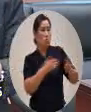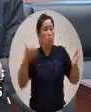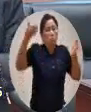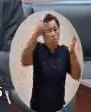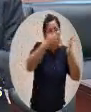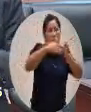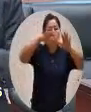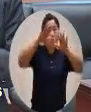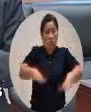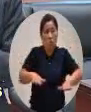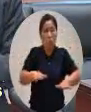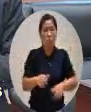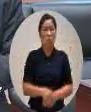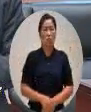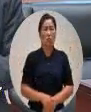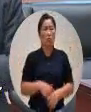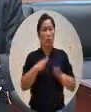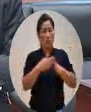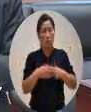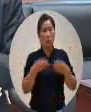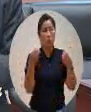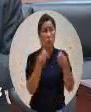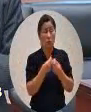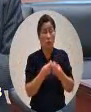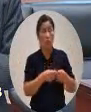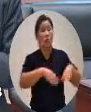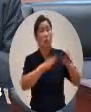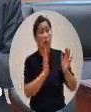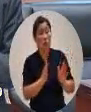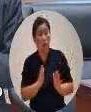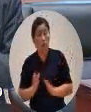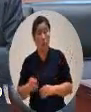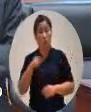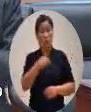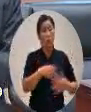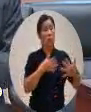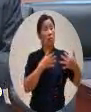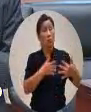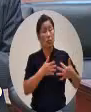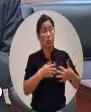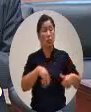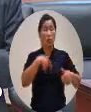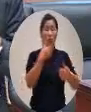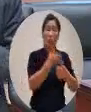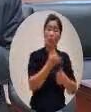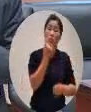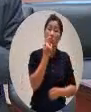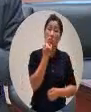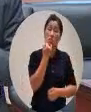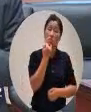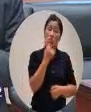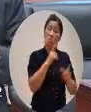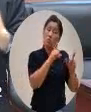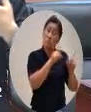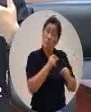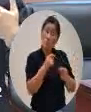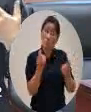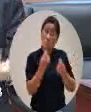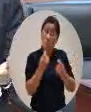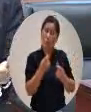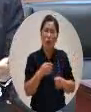現在然後呢怎麼樣去處理這個問題我希望是說是不是可以比照也不是比照就是說